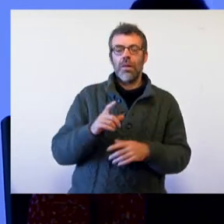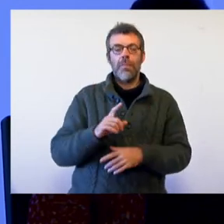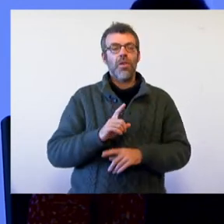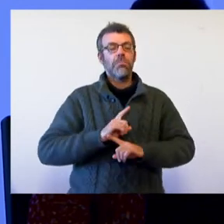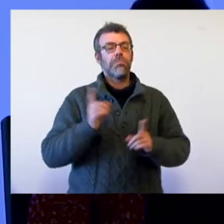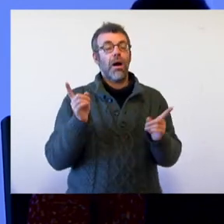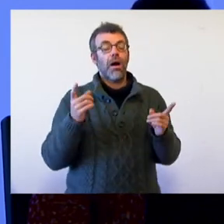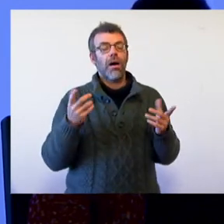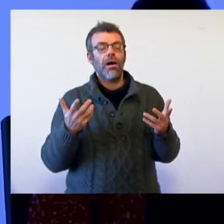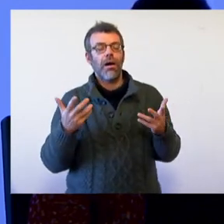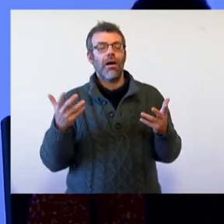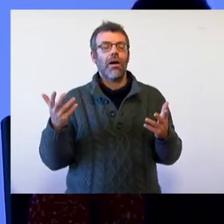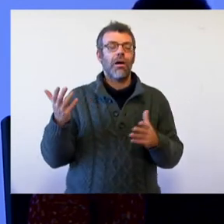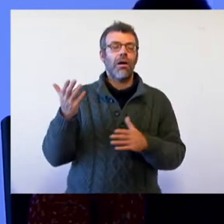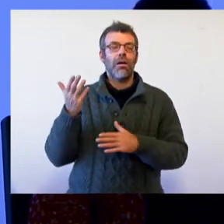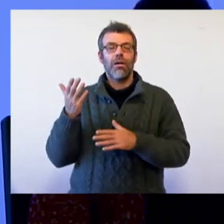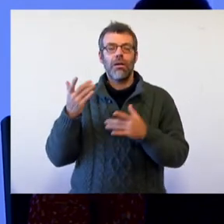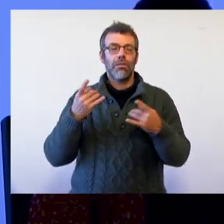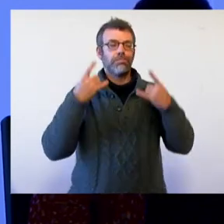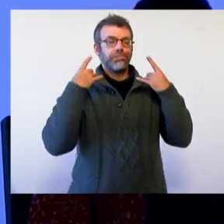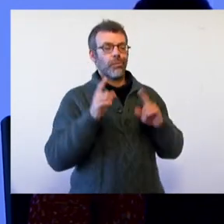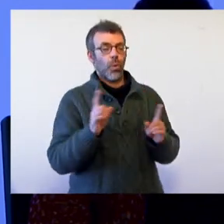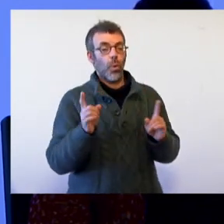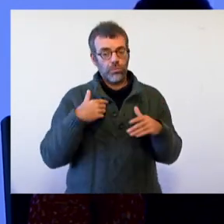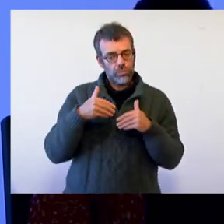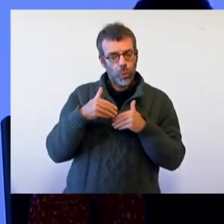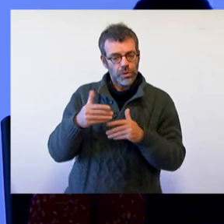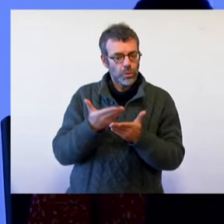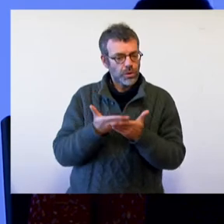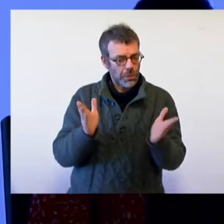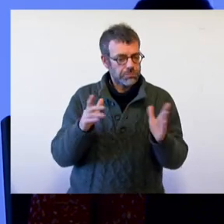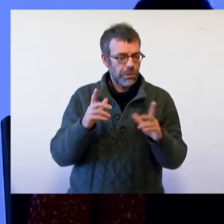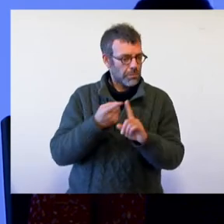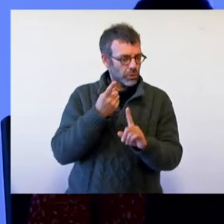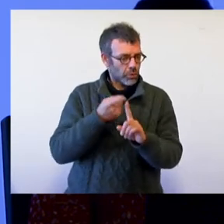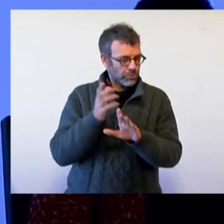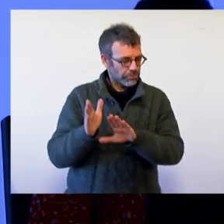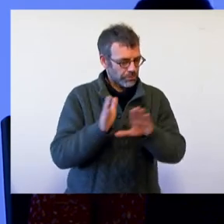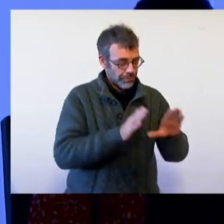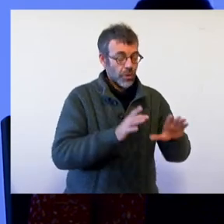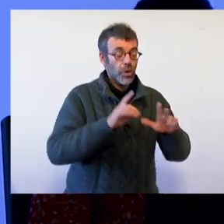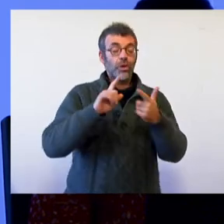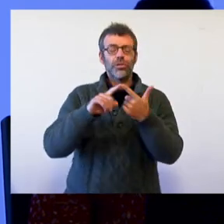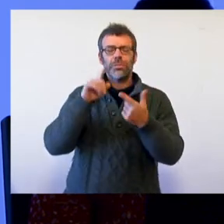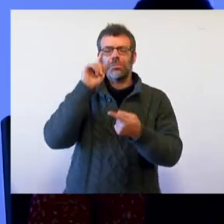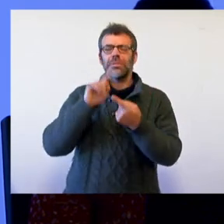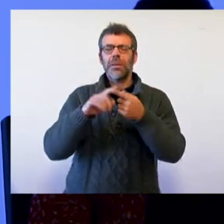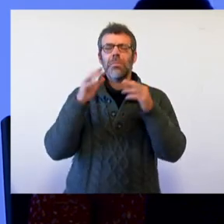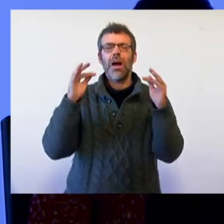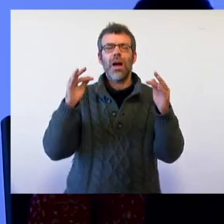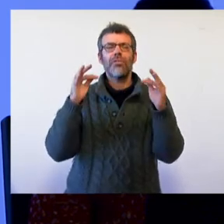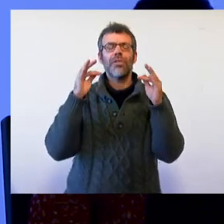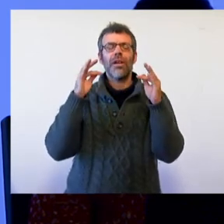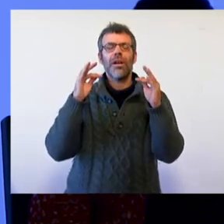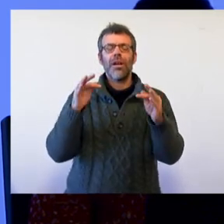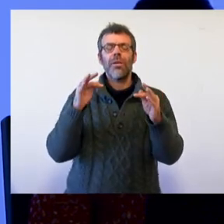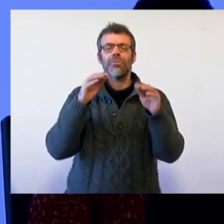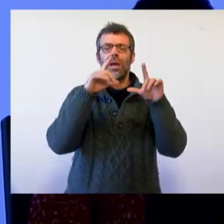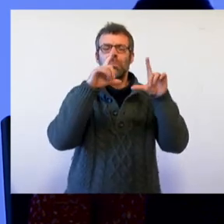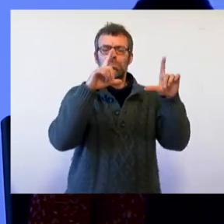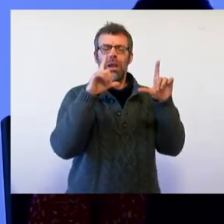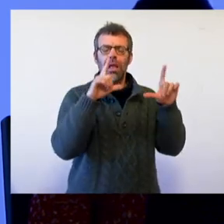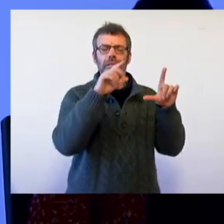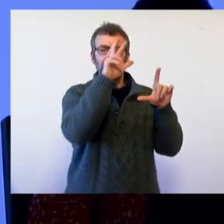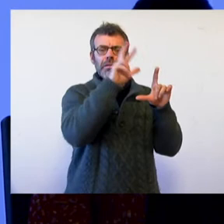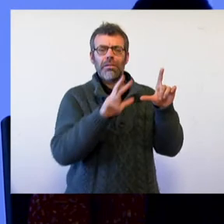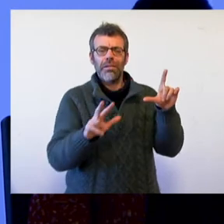enfin voilà, faut continuité et c'est important. Quant à la plaque, à la mémoire de Ronan Pointreau, qui fut